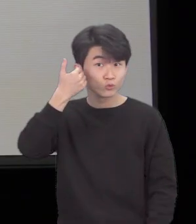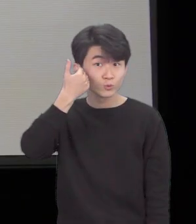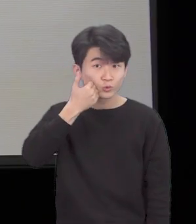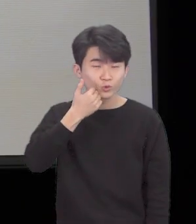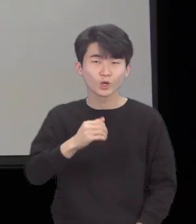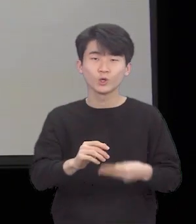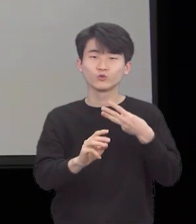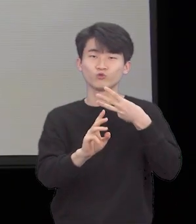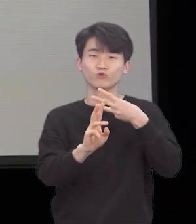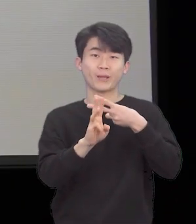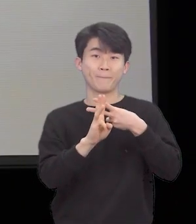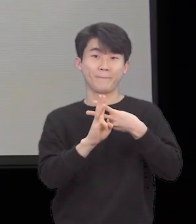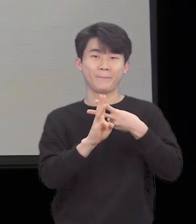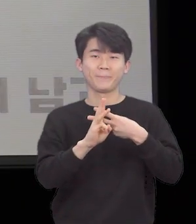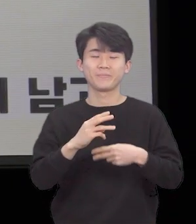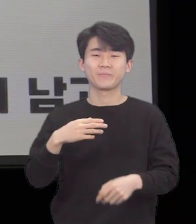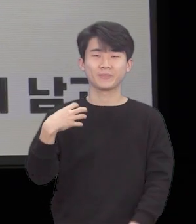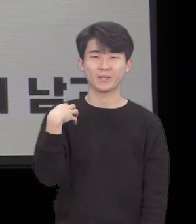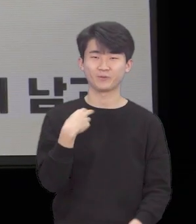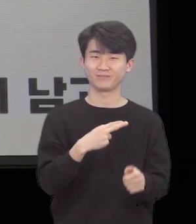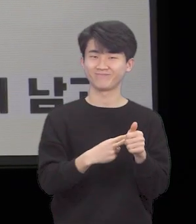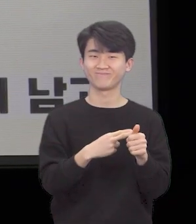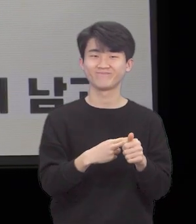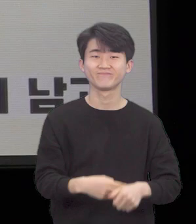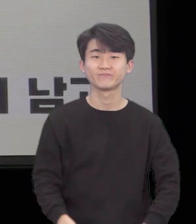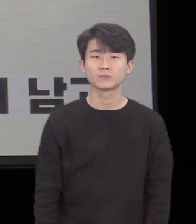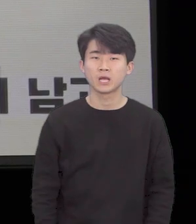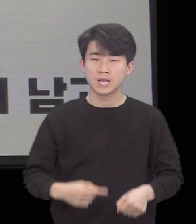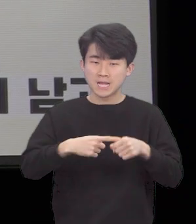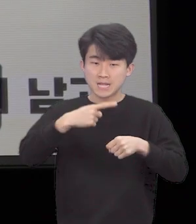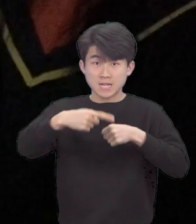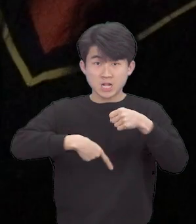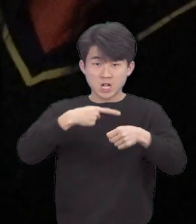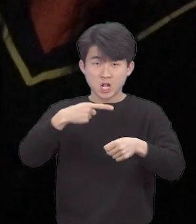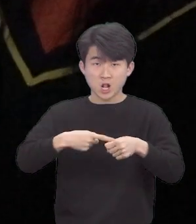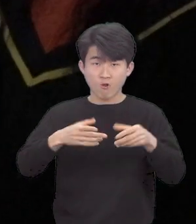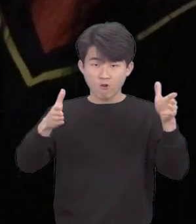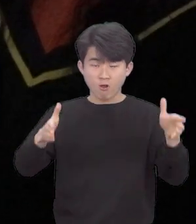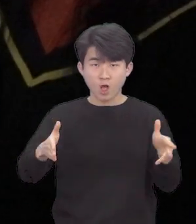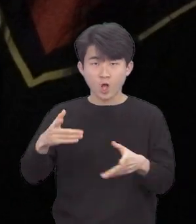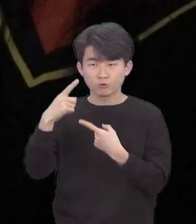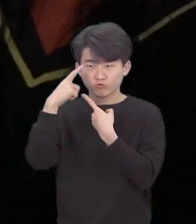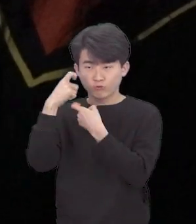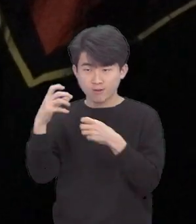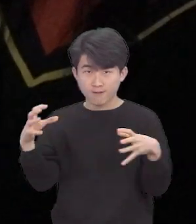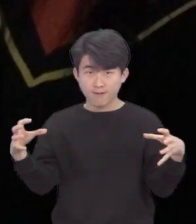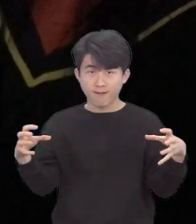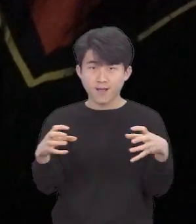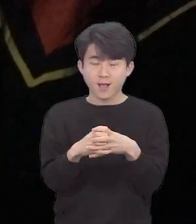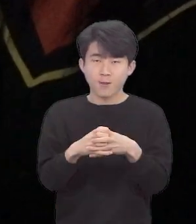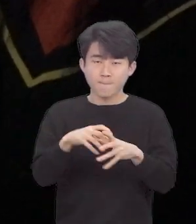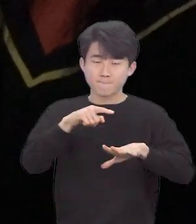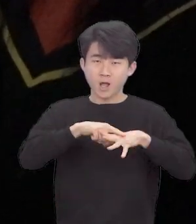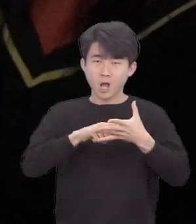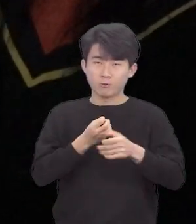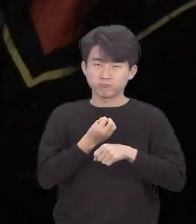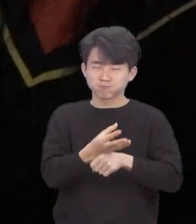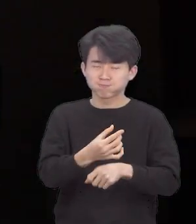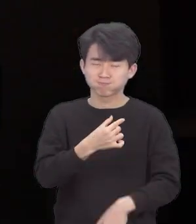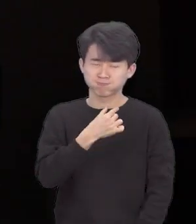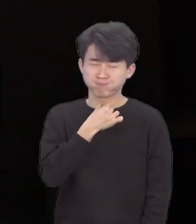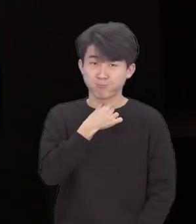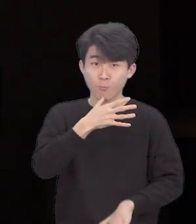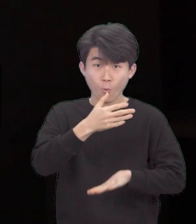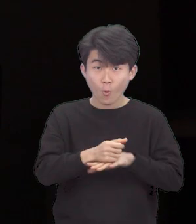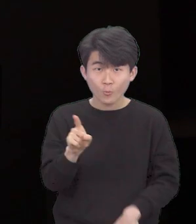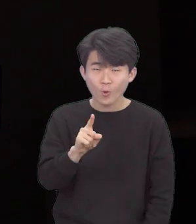공주 여자중학교 3학년 담임교사들. 지난 1년간의 세월을 추억하며 졸업생들에게 전하고 싶은